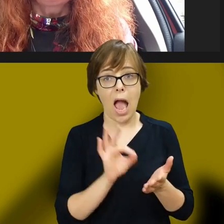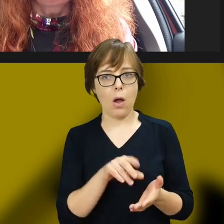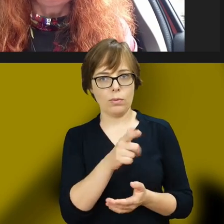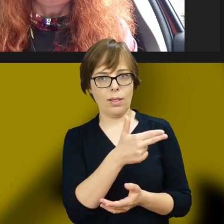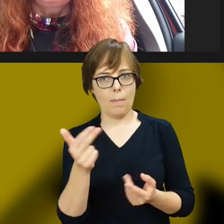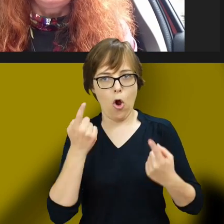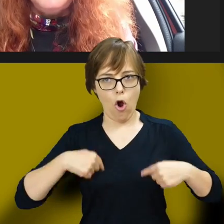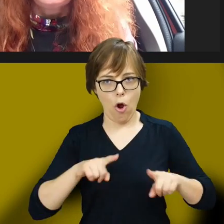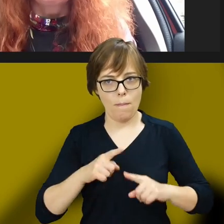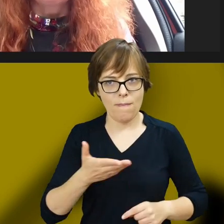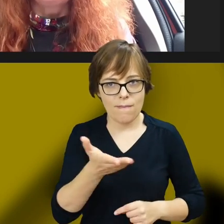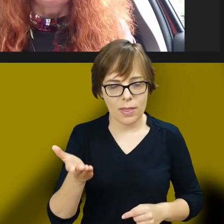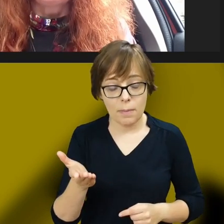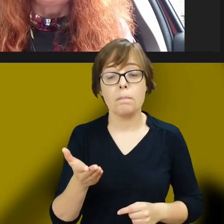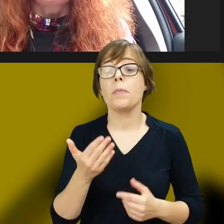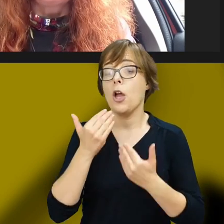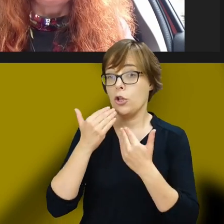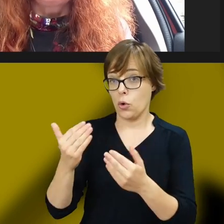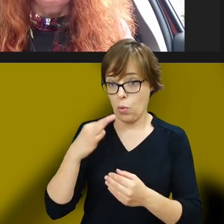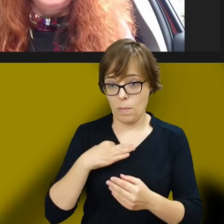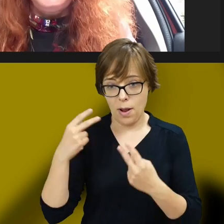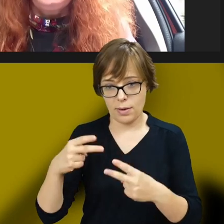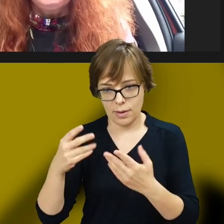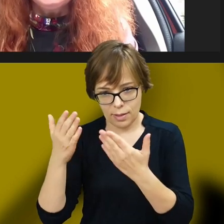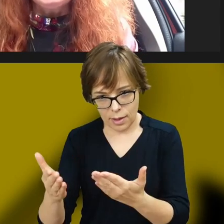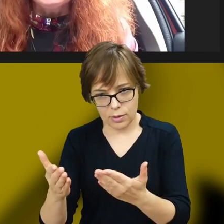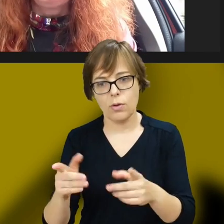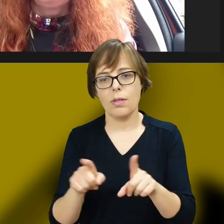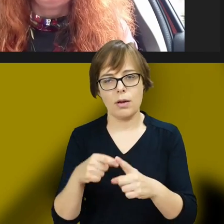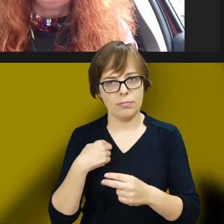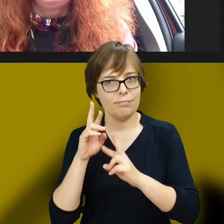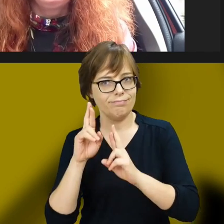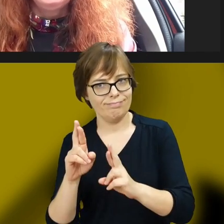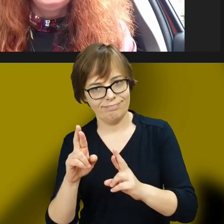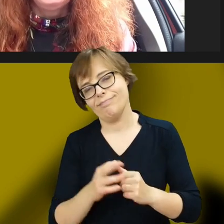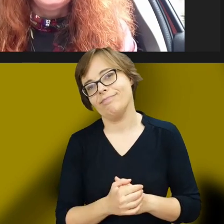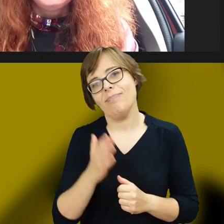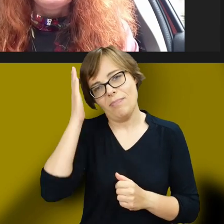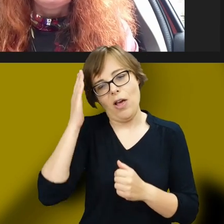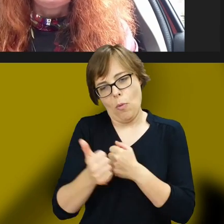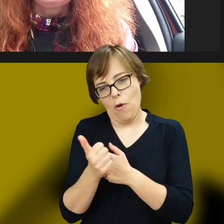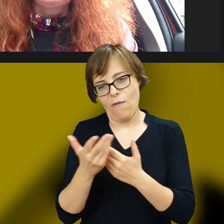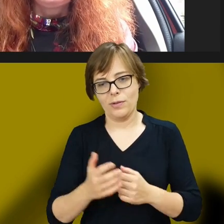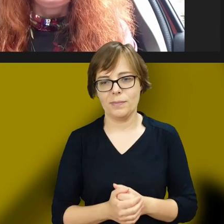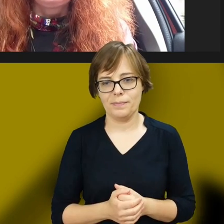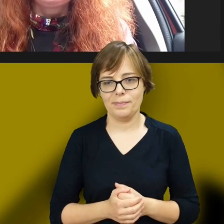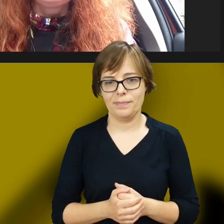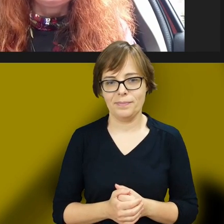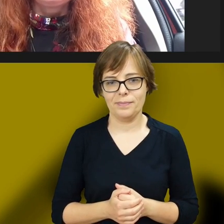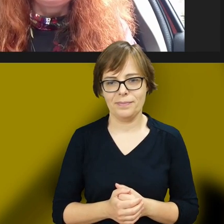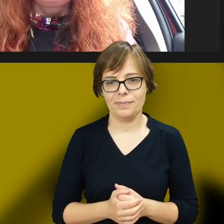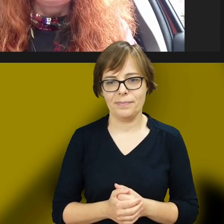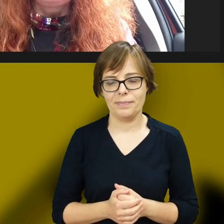dziękując serdecznie pani redaktor i trzymając kciuki z wiadomych powodów za słoneczne popołudnie w